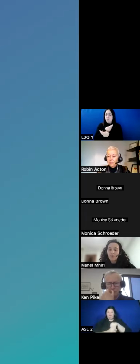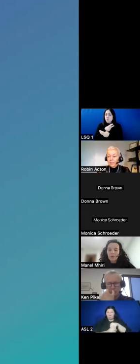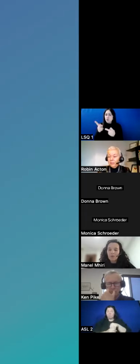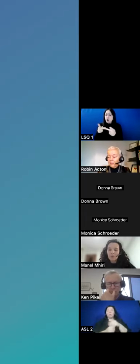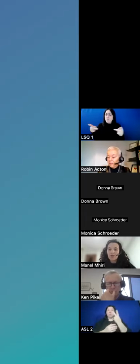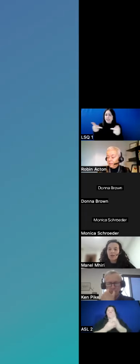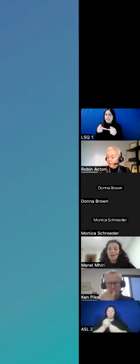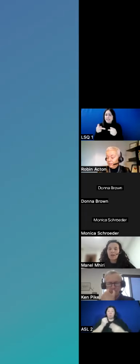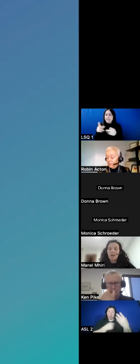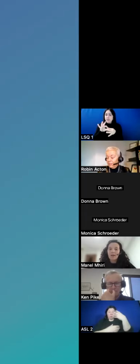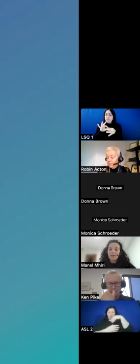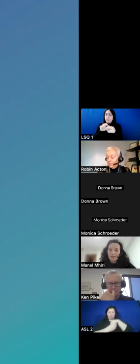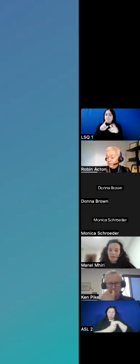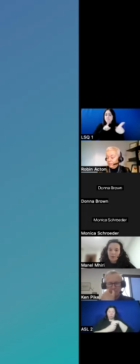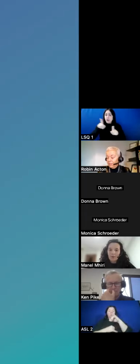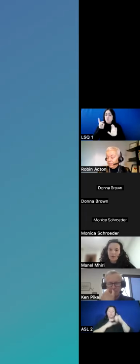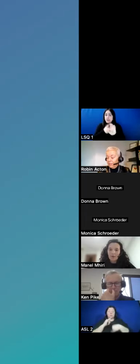ont participé à ça,